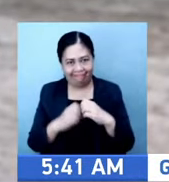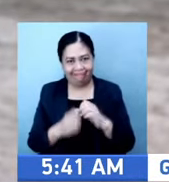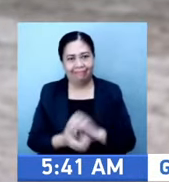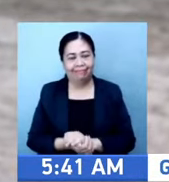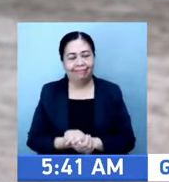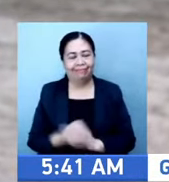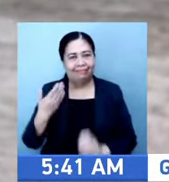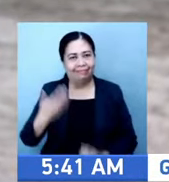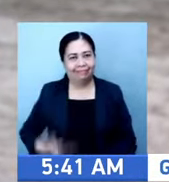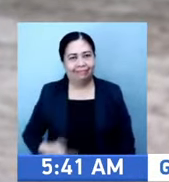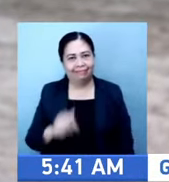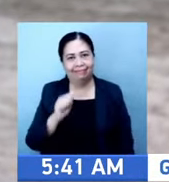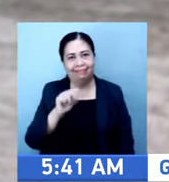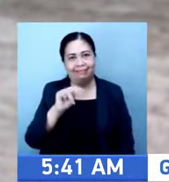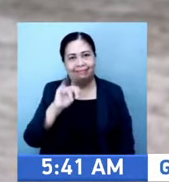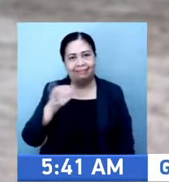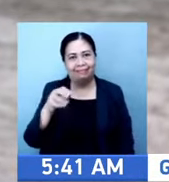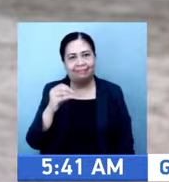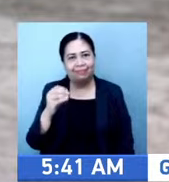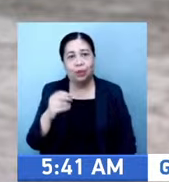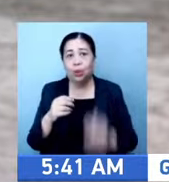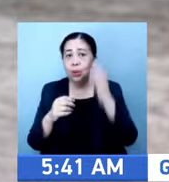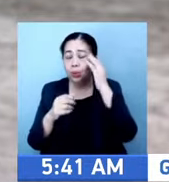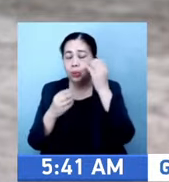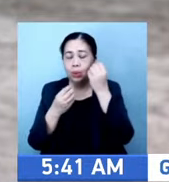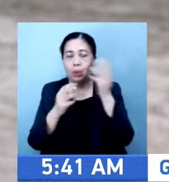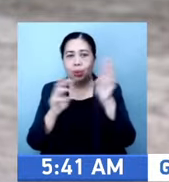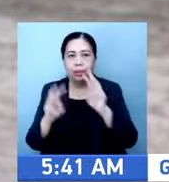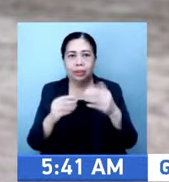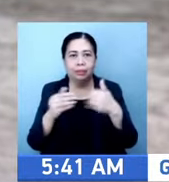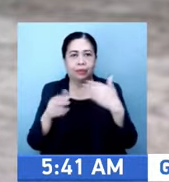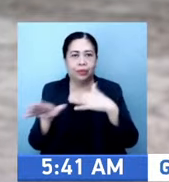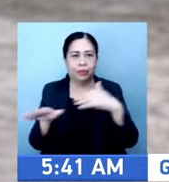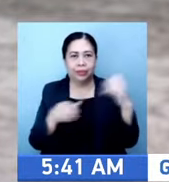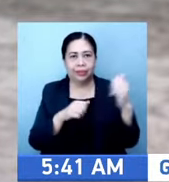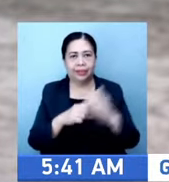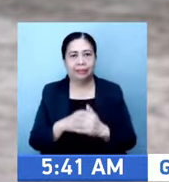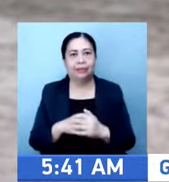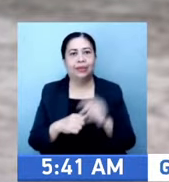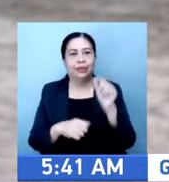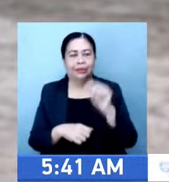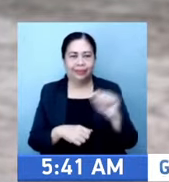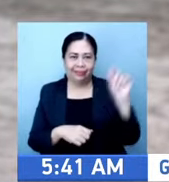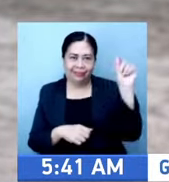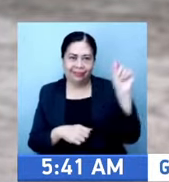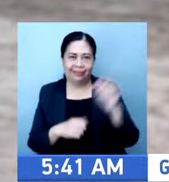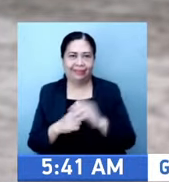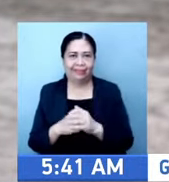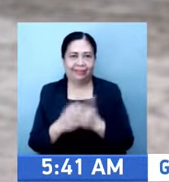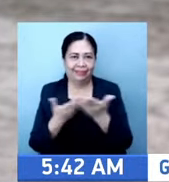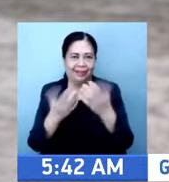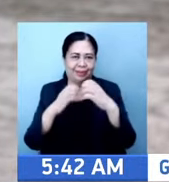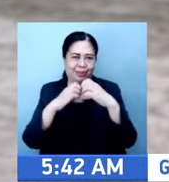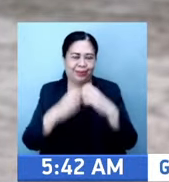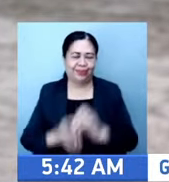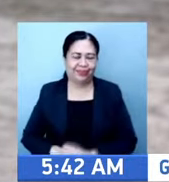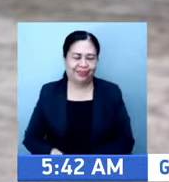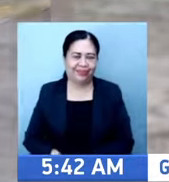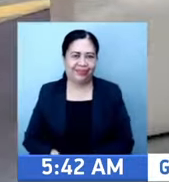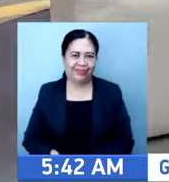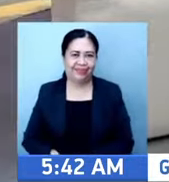Angel Pertiera. Know the weather before you go. Para mag-safe lagi, mga kapuso.